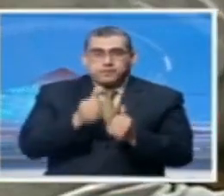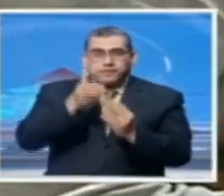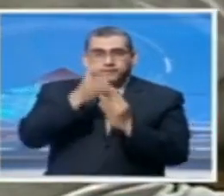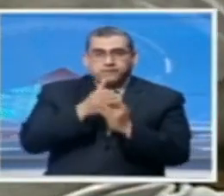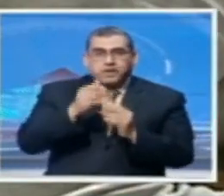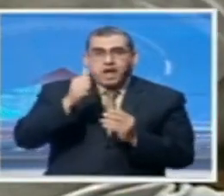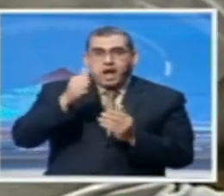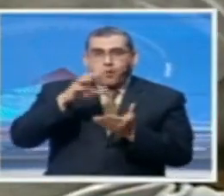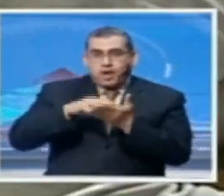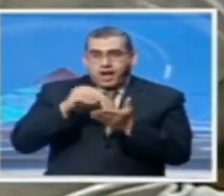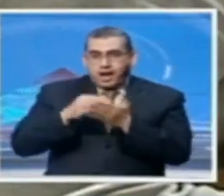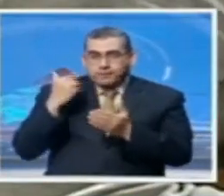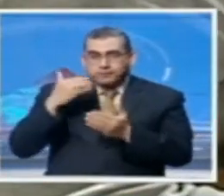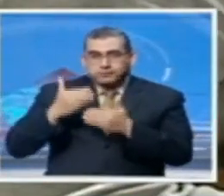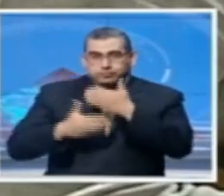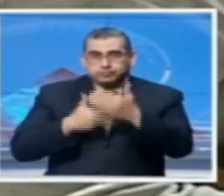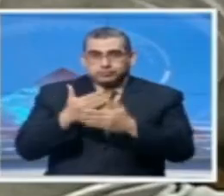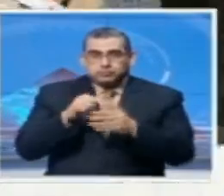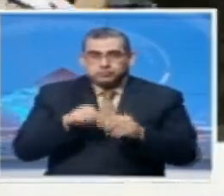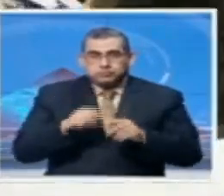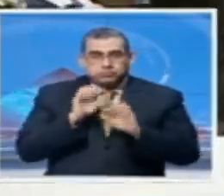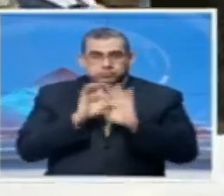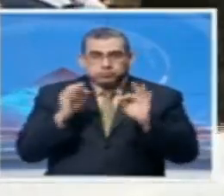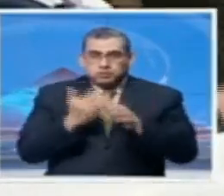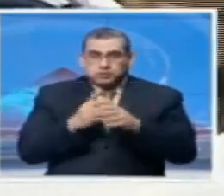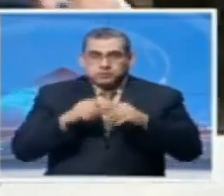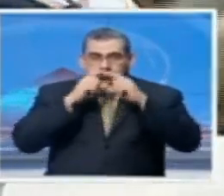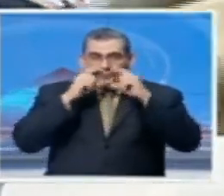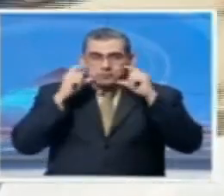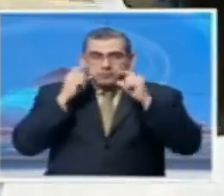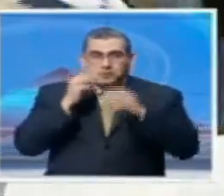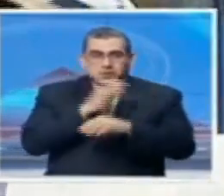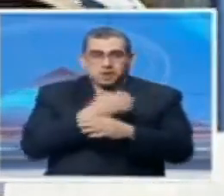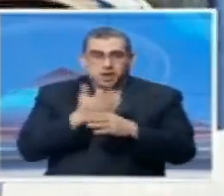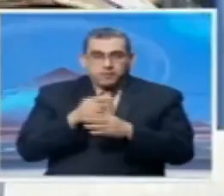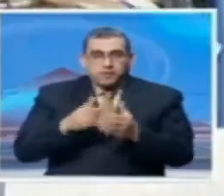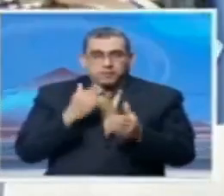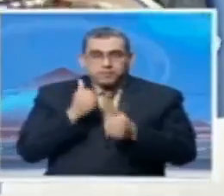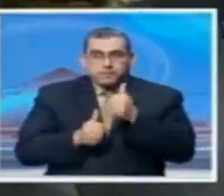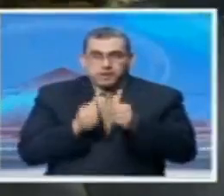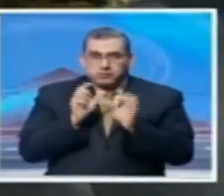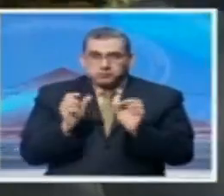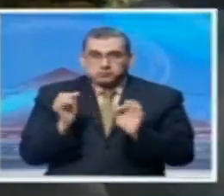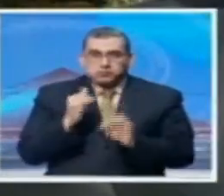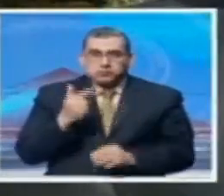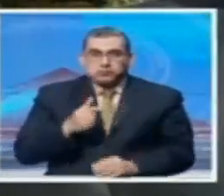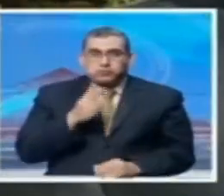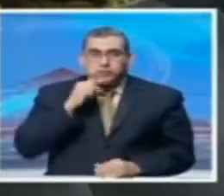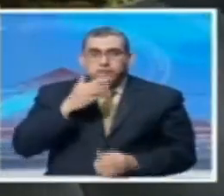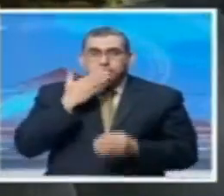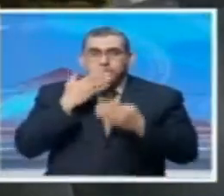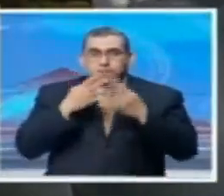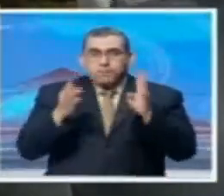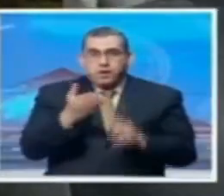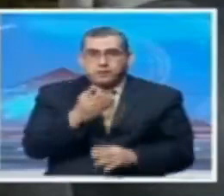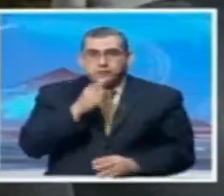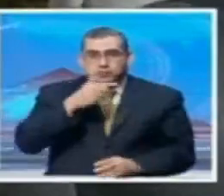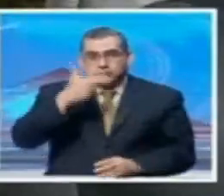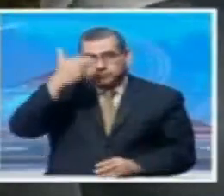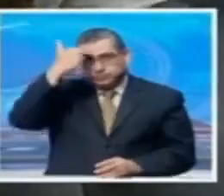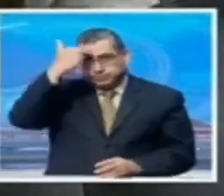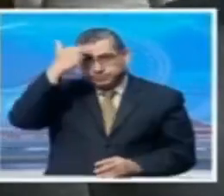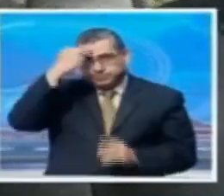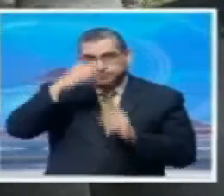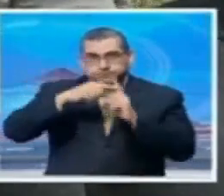الدراسي الأول في ظل إجراءات طبية واستثنائية لأداء الامتحان. دي البوابة بيتم قياس